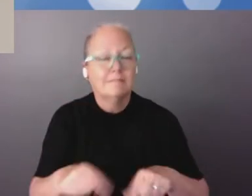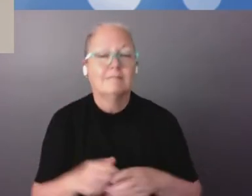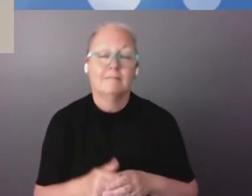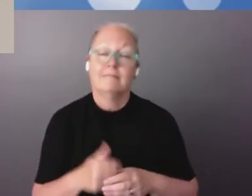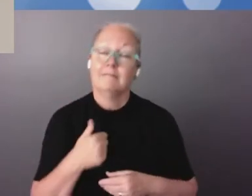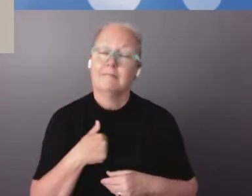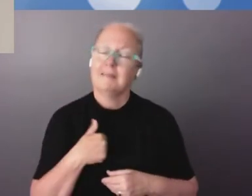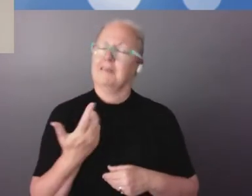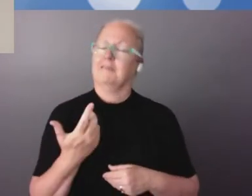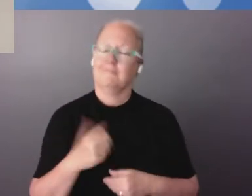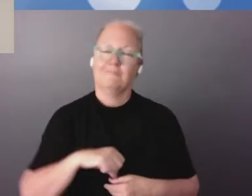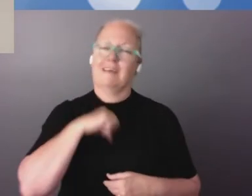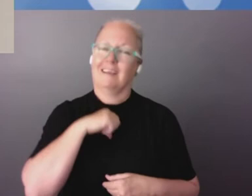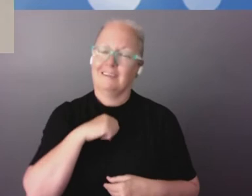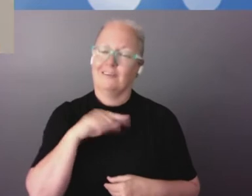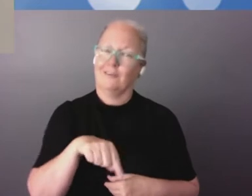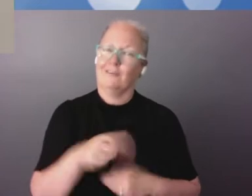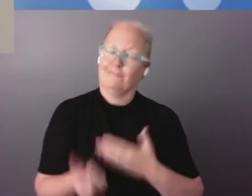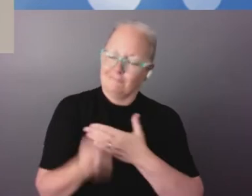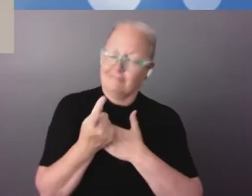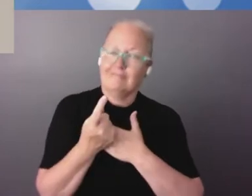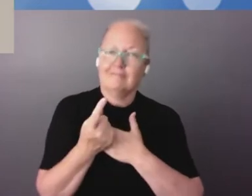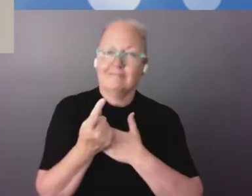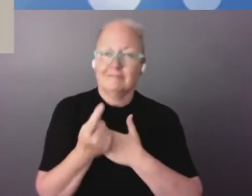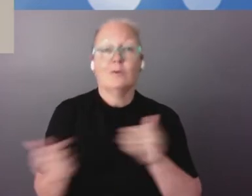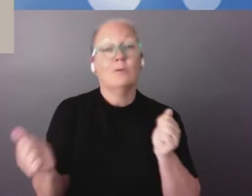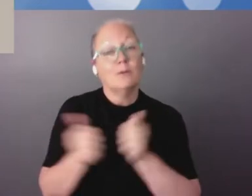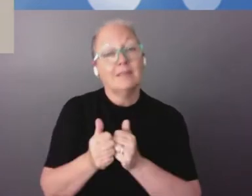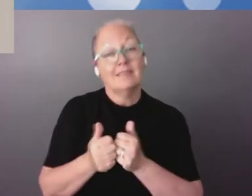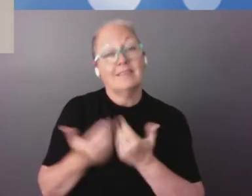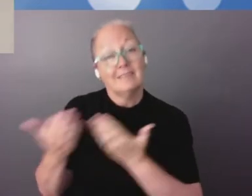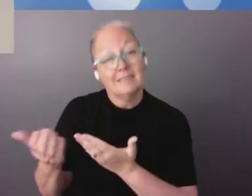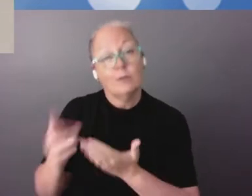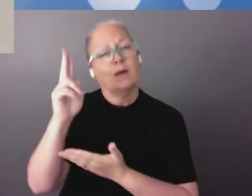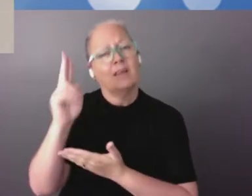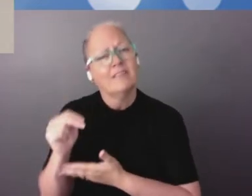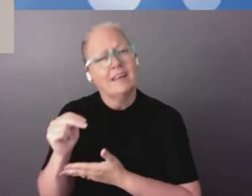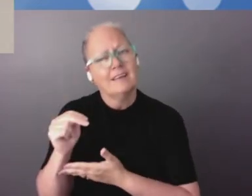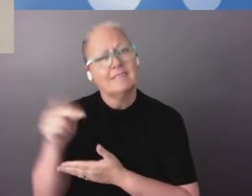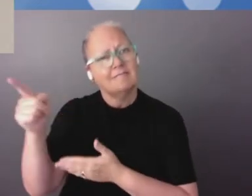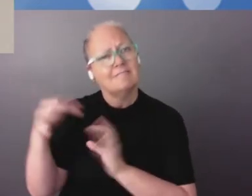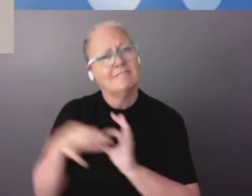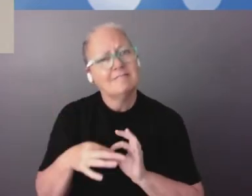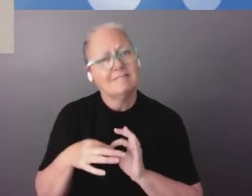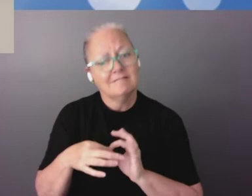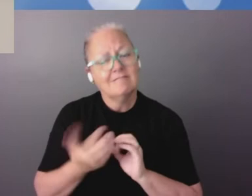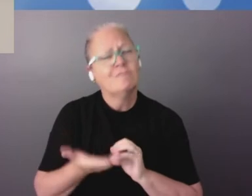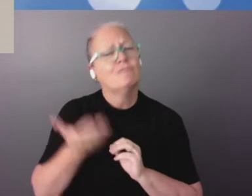وأنا فخور بأن هذا الحدث هو الحدث التالي تحت